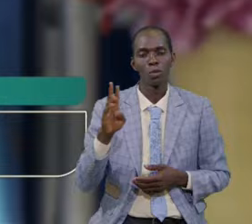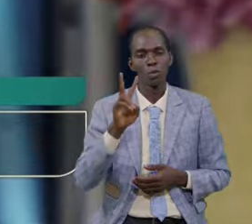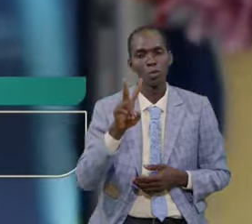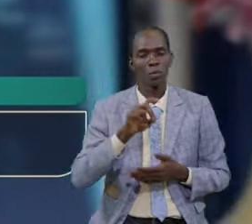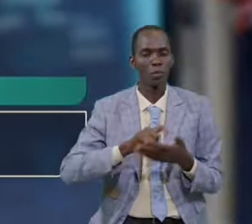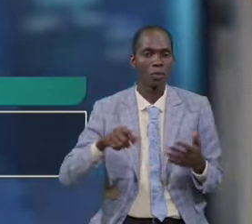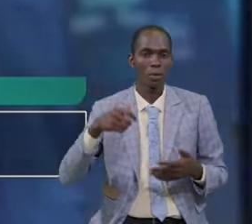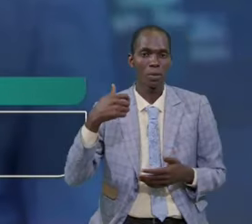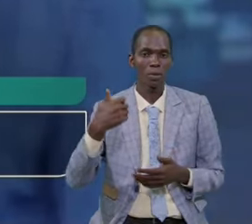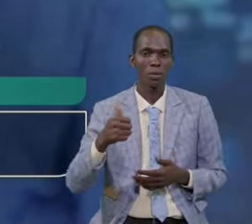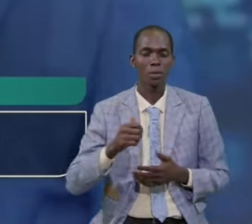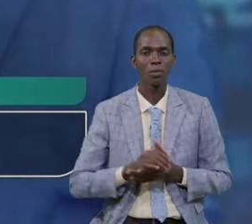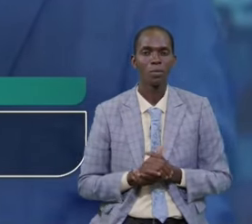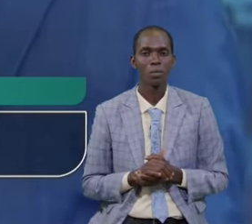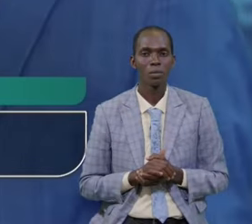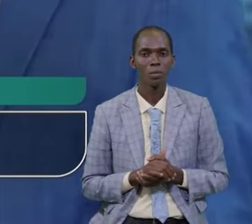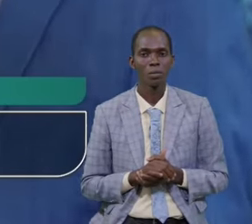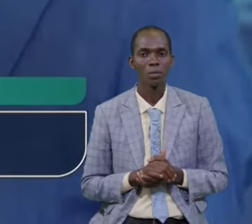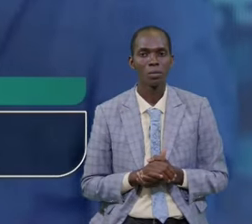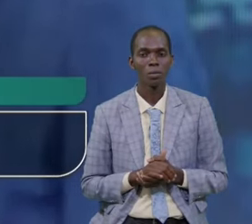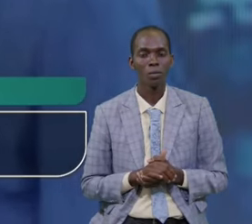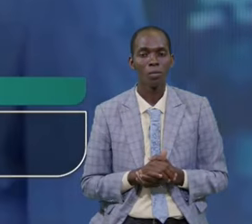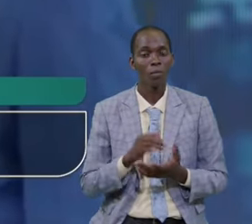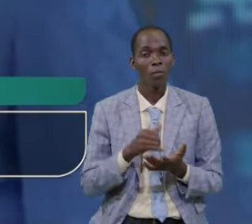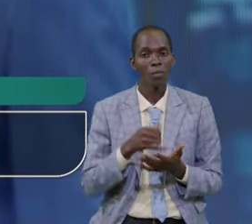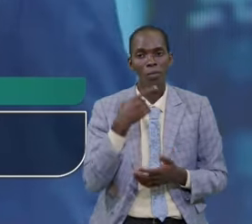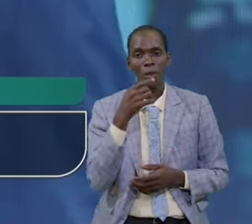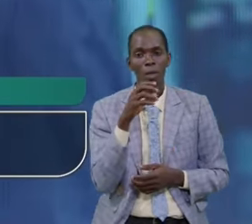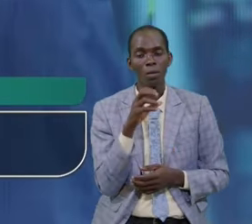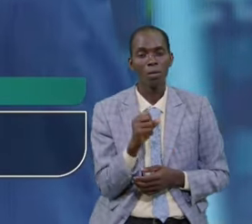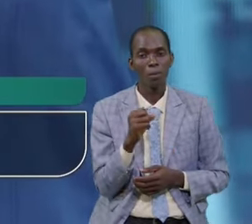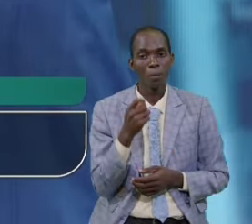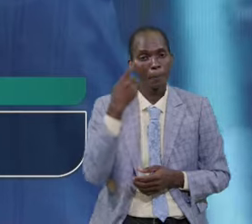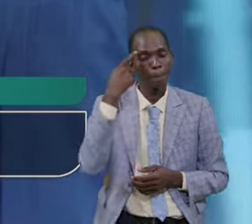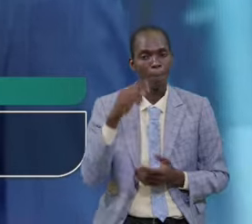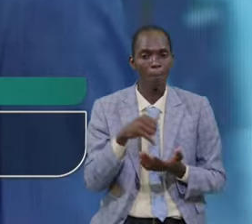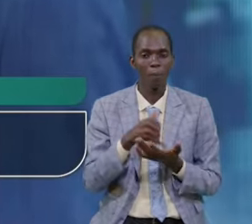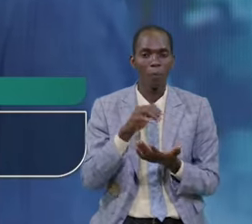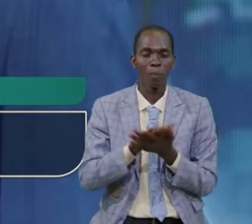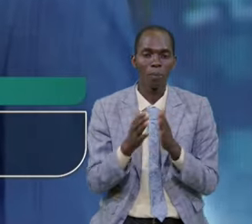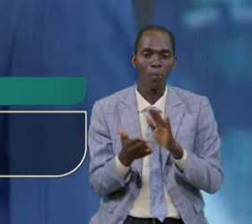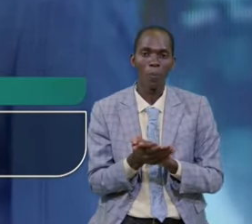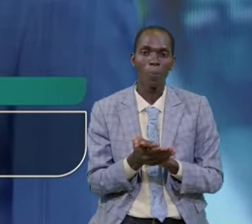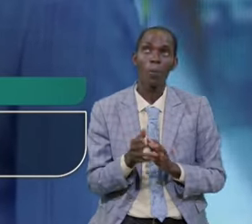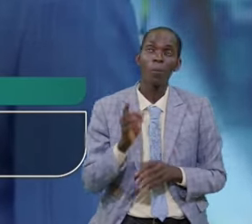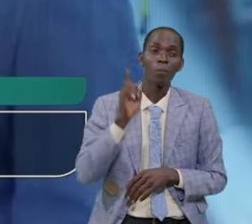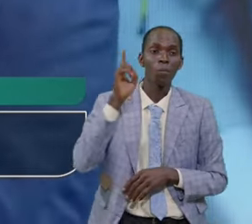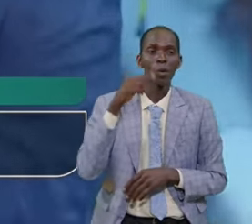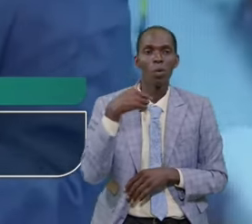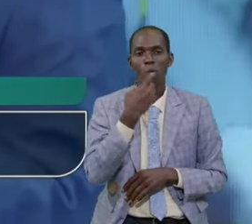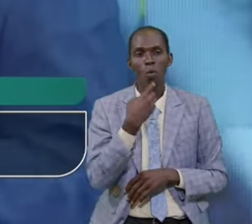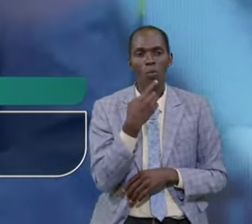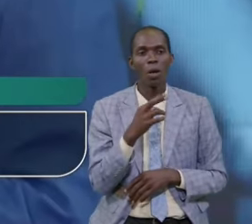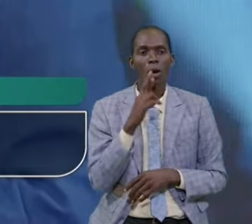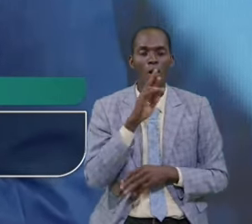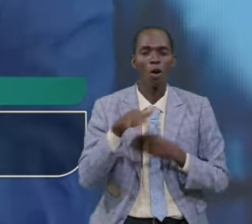Hébreux 2, verset 10. Hébreux 2, 10. Il convenait en effet pour qui